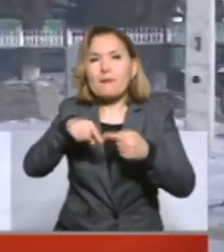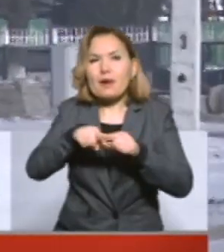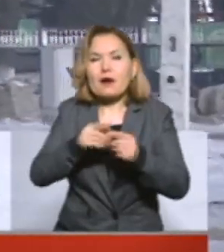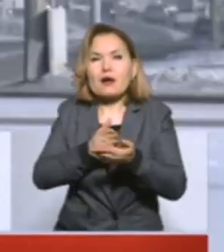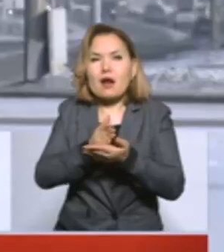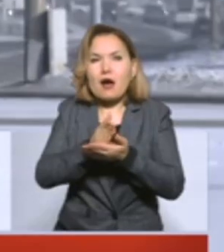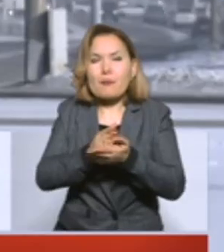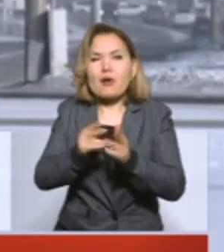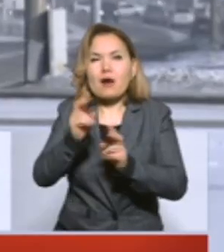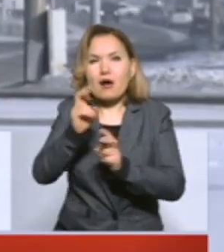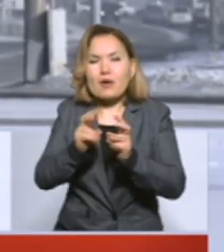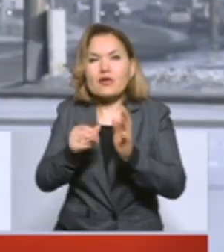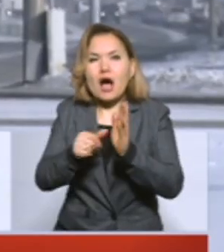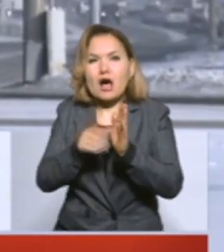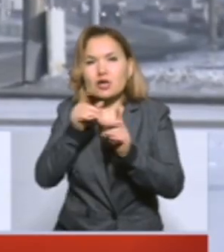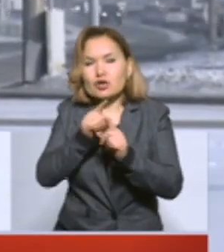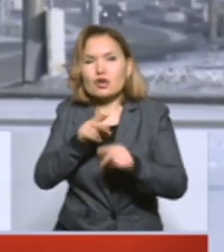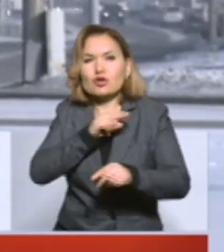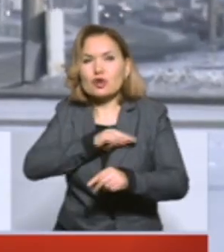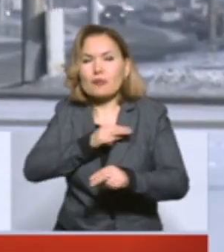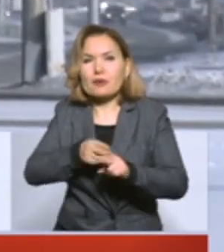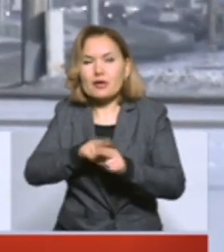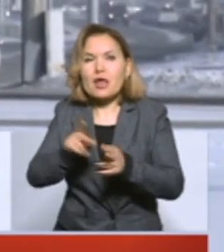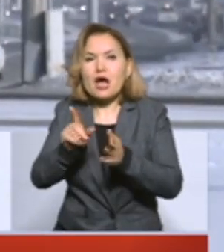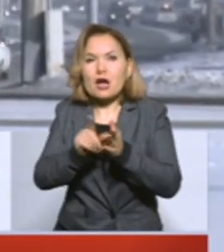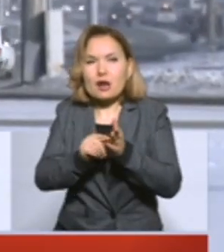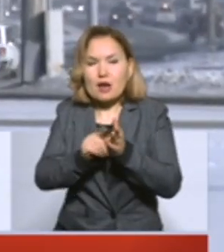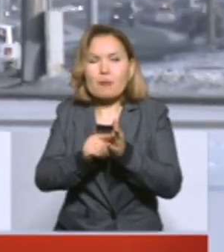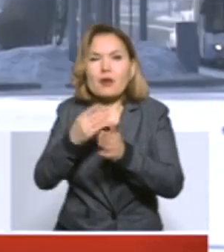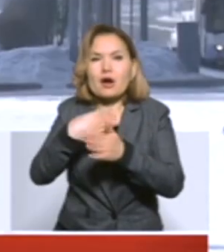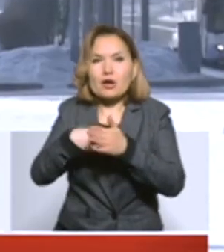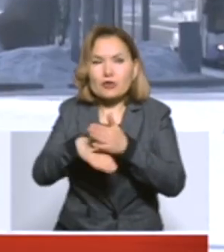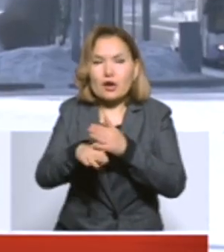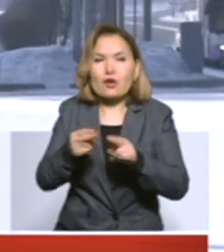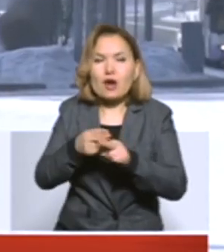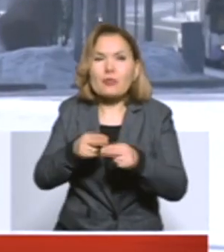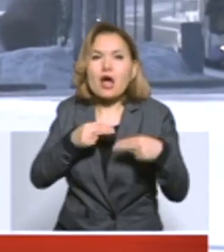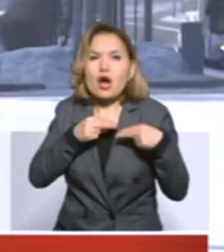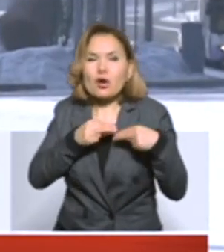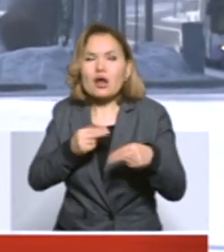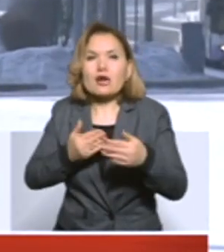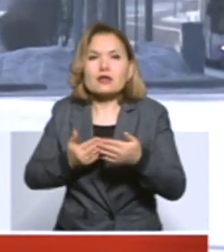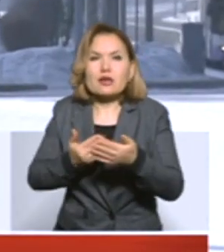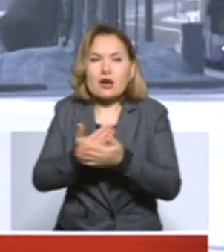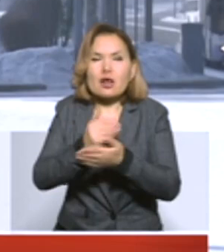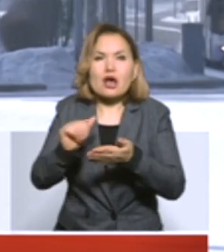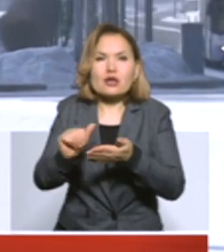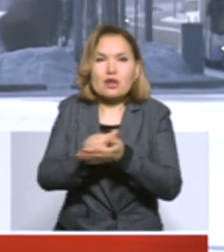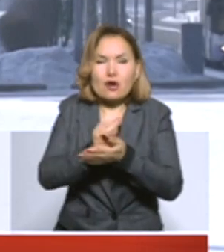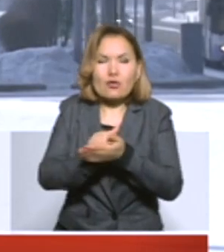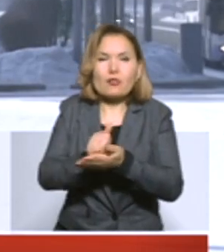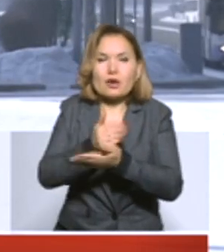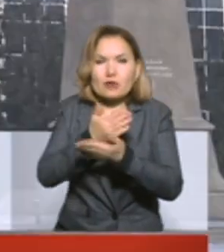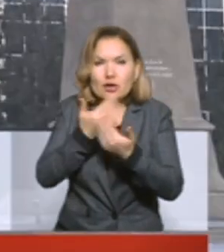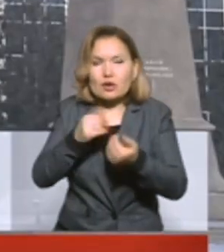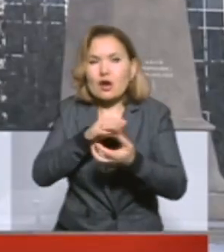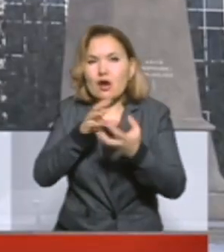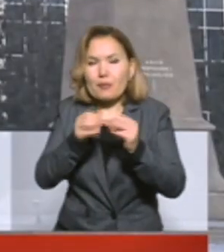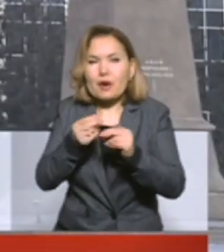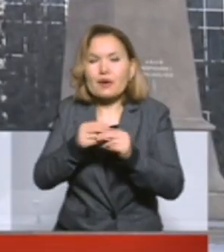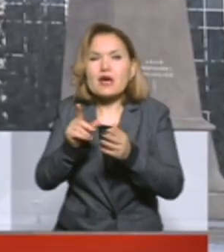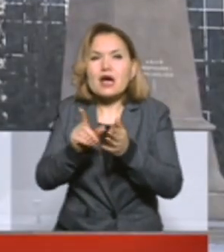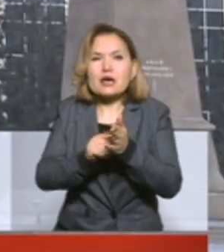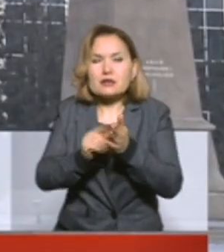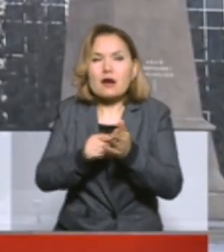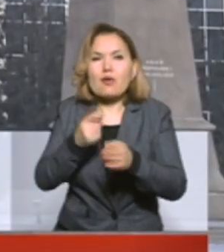6 жылға жуық уақыт жұмыс істеген. Зейнет жасына жеткенде сол еңбегін дәлелдейтін құжаты дұрыс болмай шығыпты. Сөйтіп, алғашында